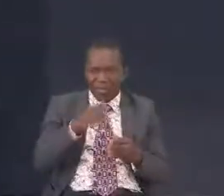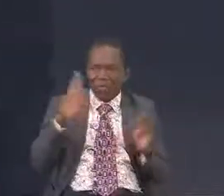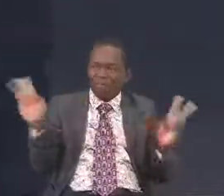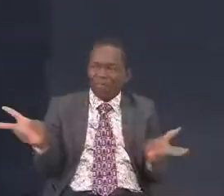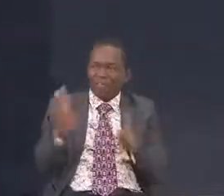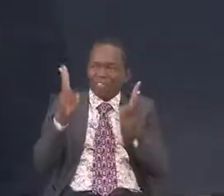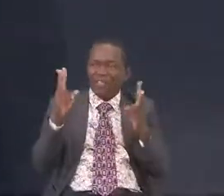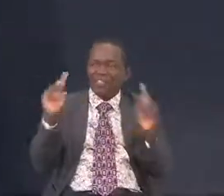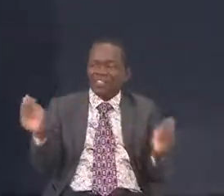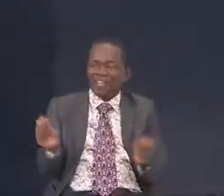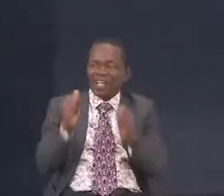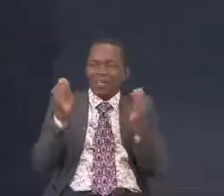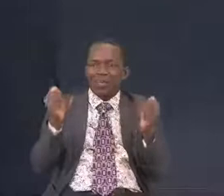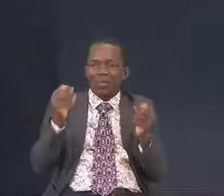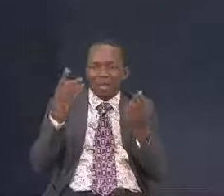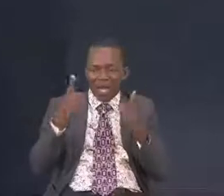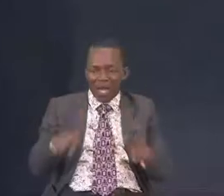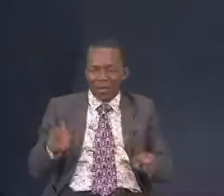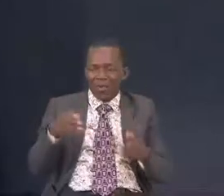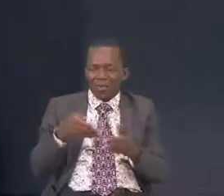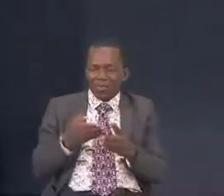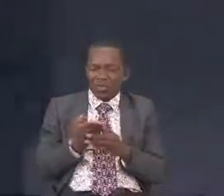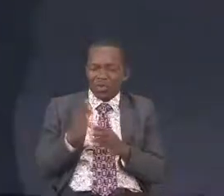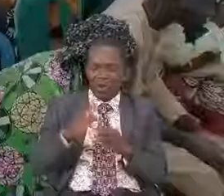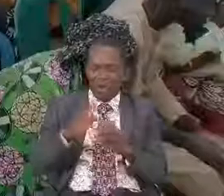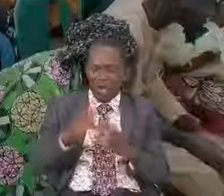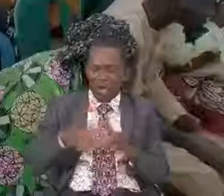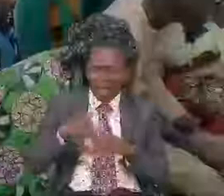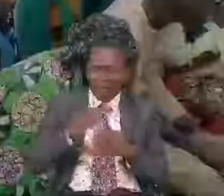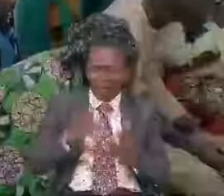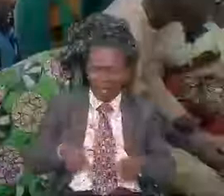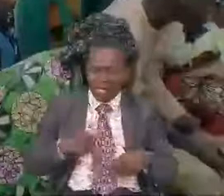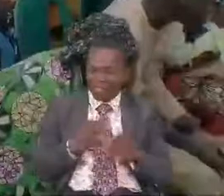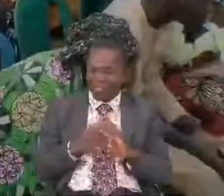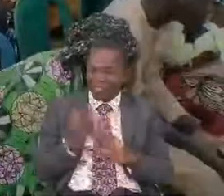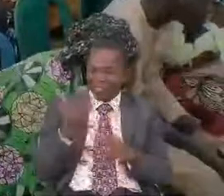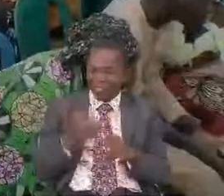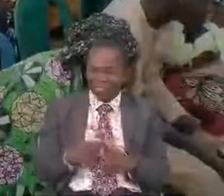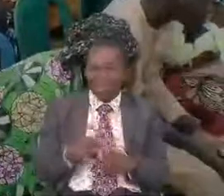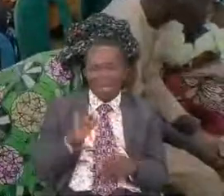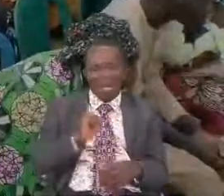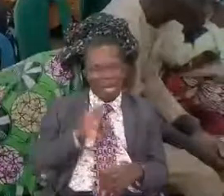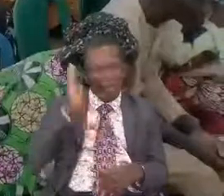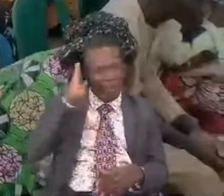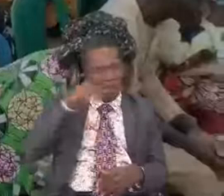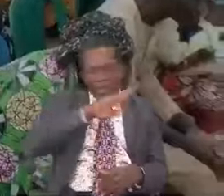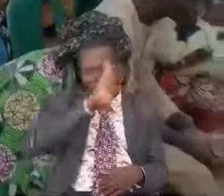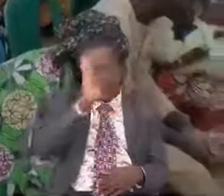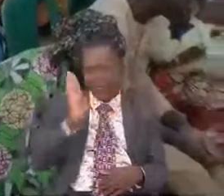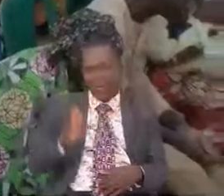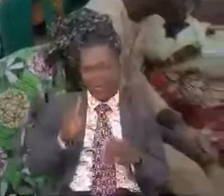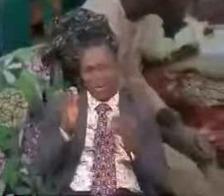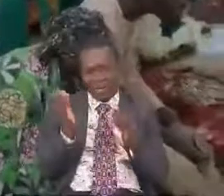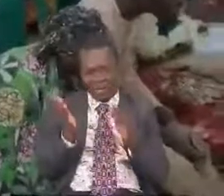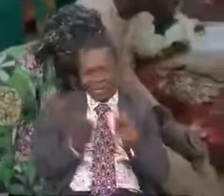sera pour toute ta vie au nom de Jésus. Je ne te laisserai point. Je ne t'abandonnerai point. Je